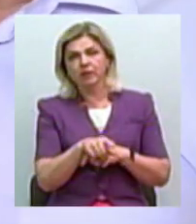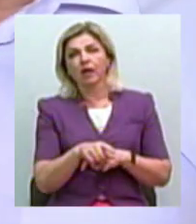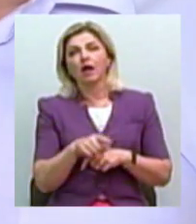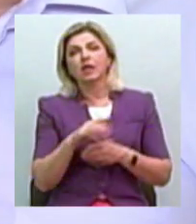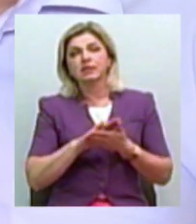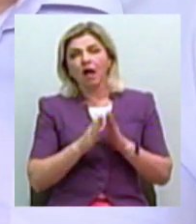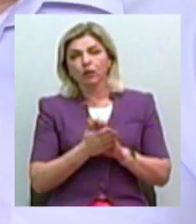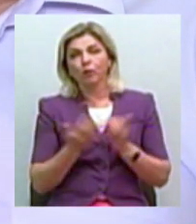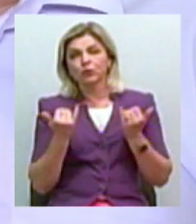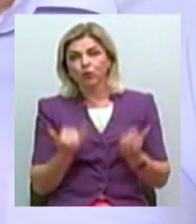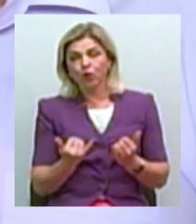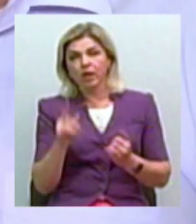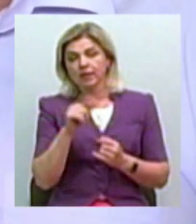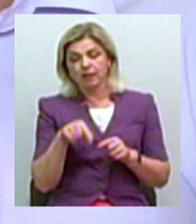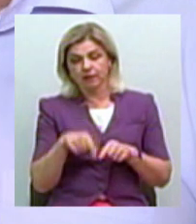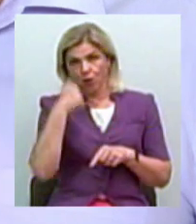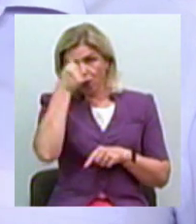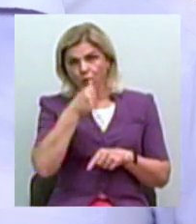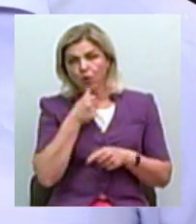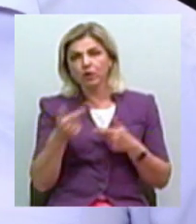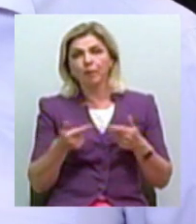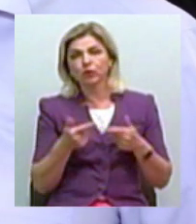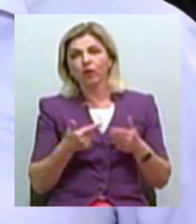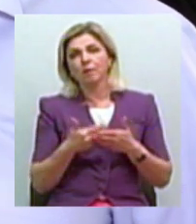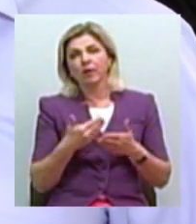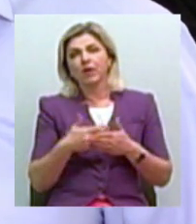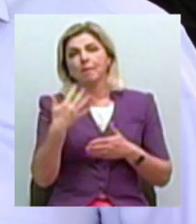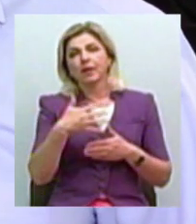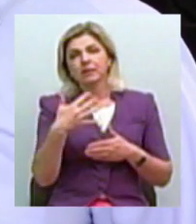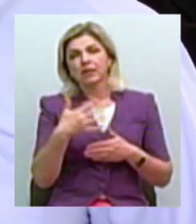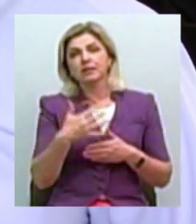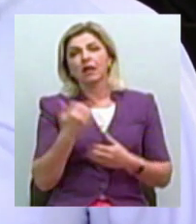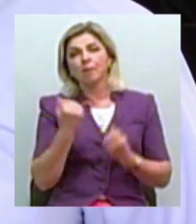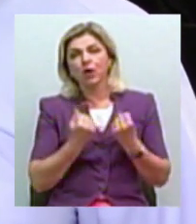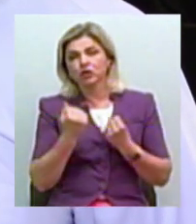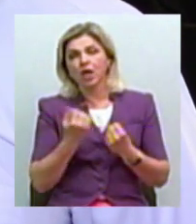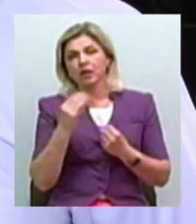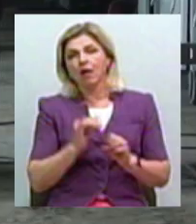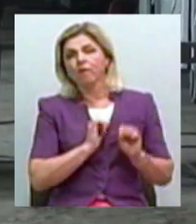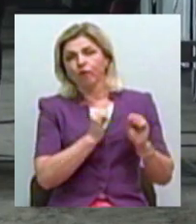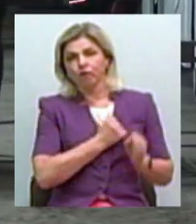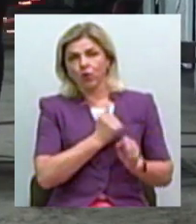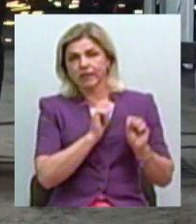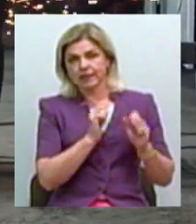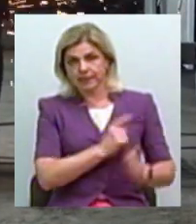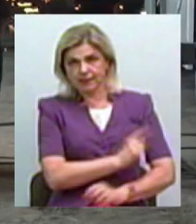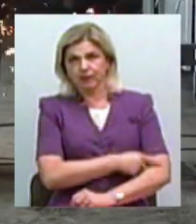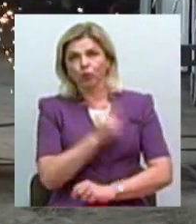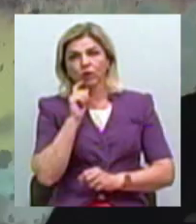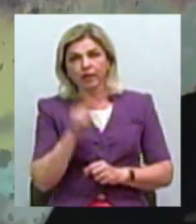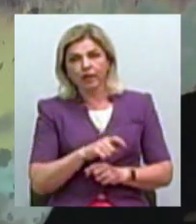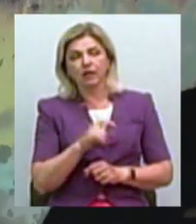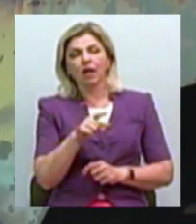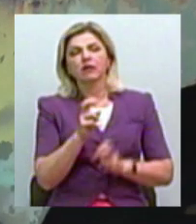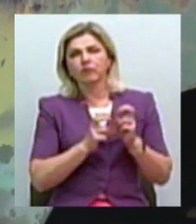Станом на сьогодні, за цей рік, ми підготовили близько 50 одиниць техніки для Збройних сил України. На заводі займаються і